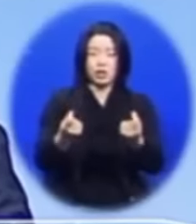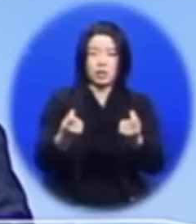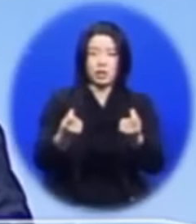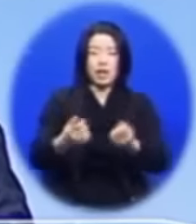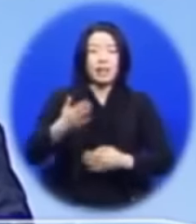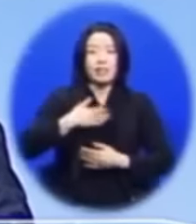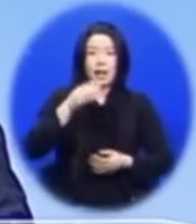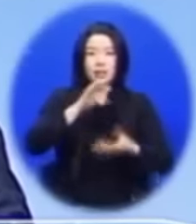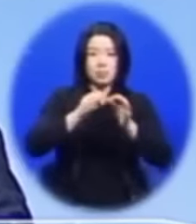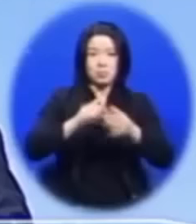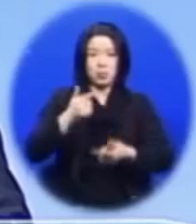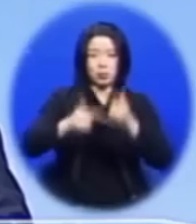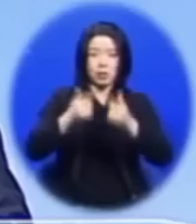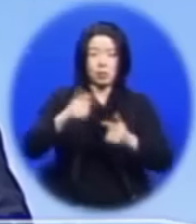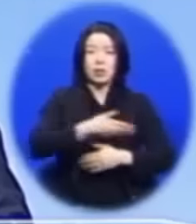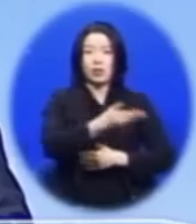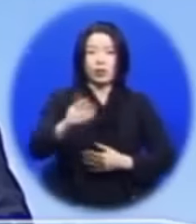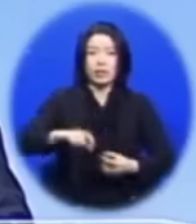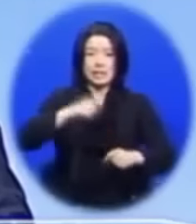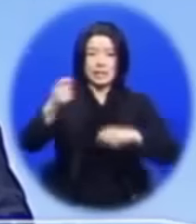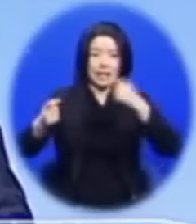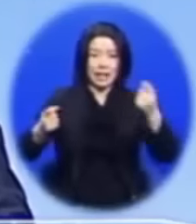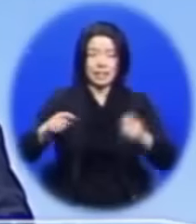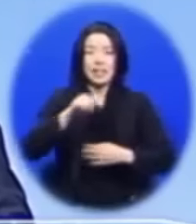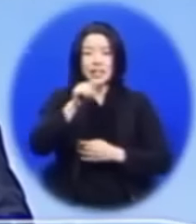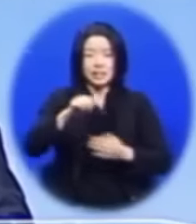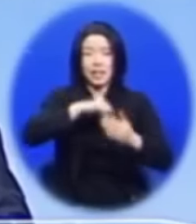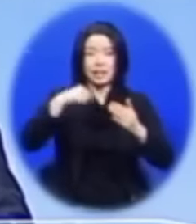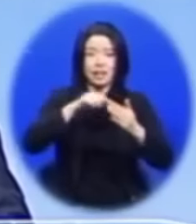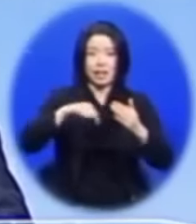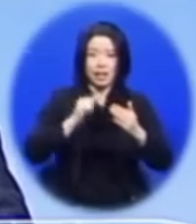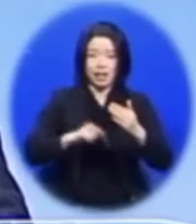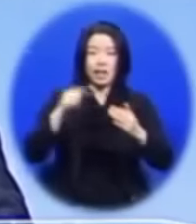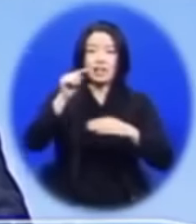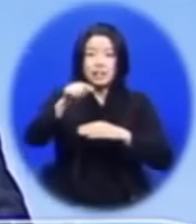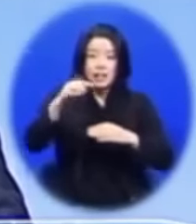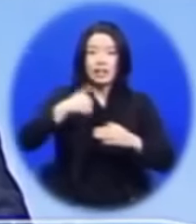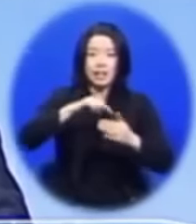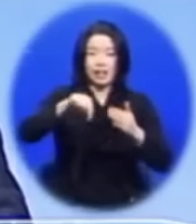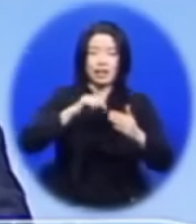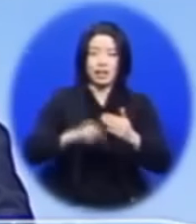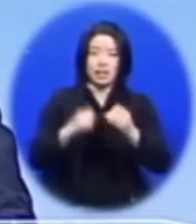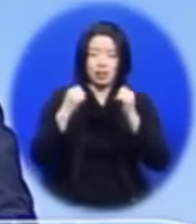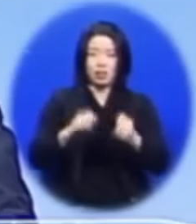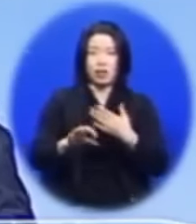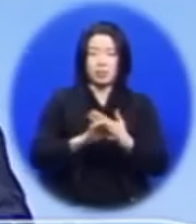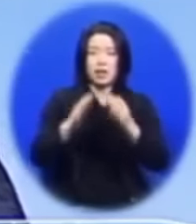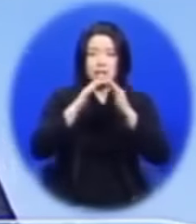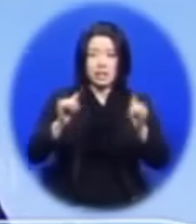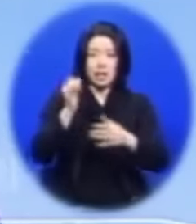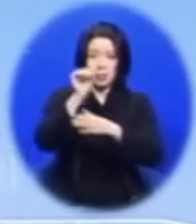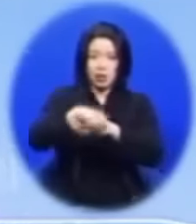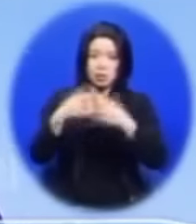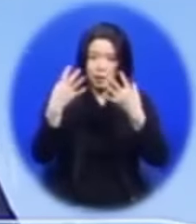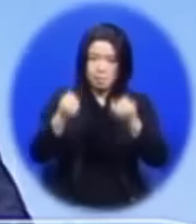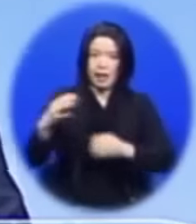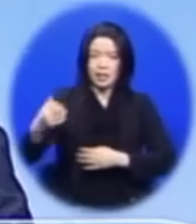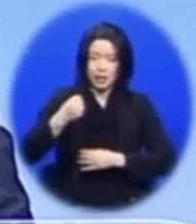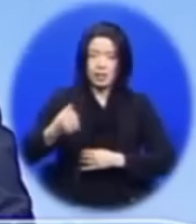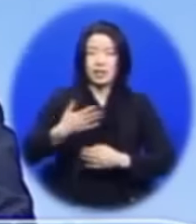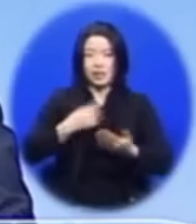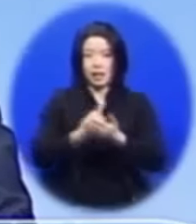포도나무요 너희는 가지라 그가 내 안에 내가 그 안에 면 사람이 열매를 많이 맺나니 나를